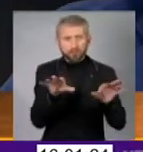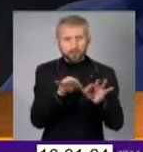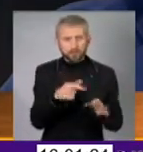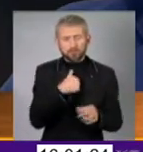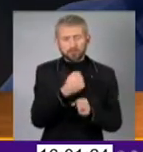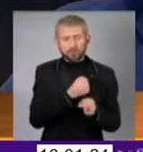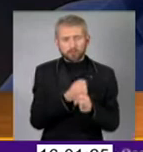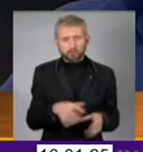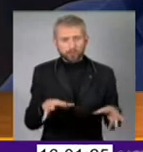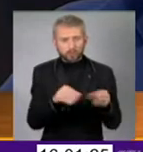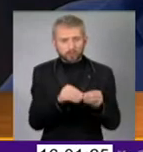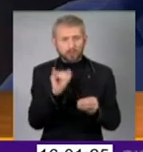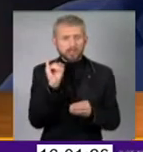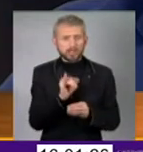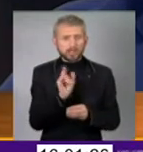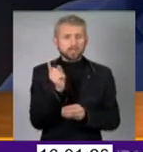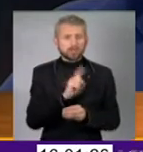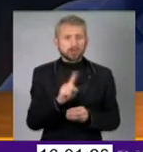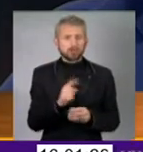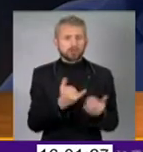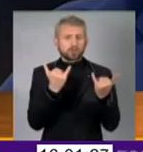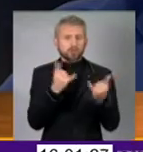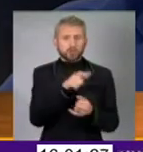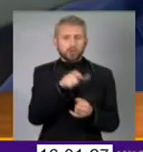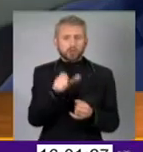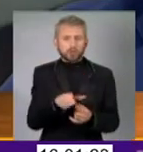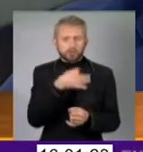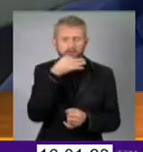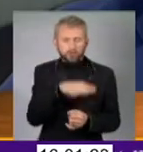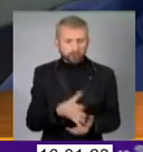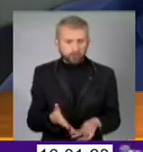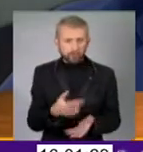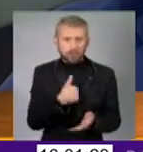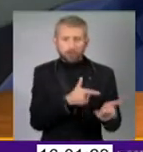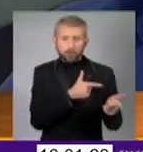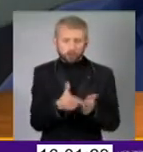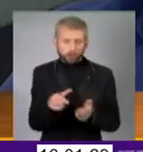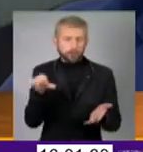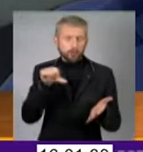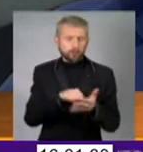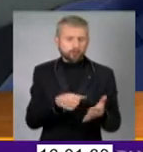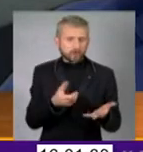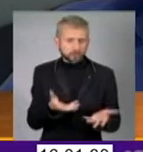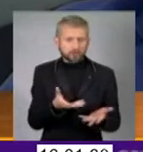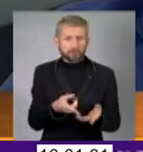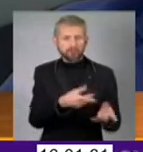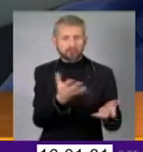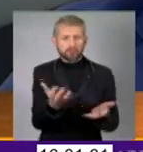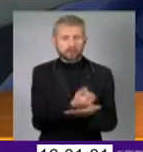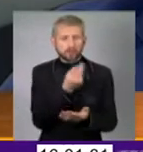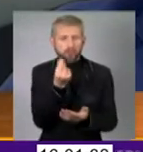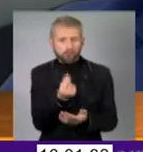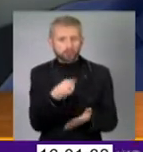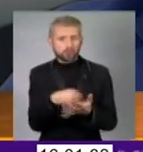попрацюємо спільно, і ті речі, які сьогодні людей не влаштовують, я готовий до них долучатися, залучати кошти